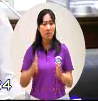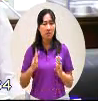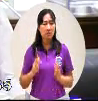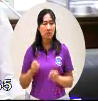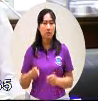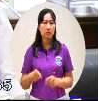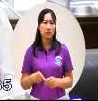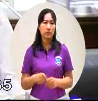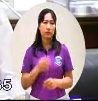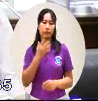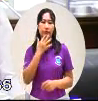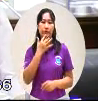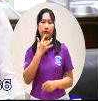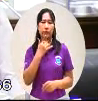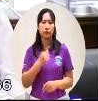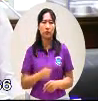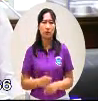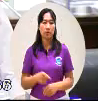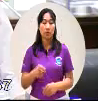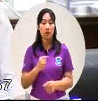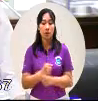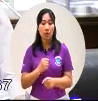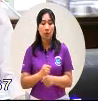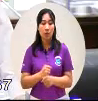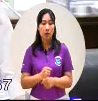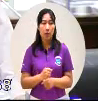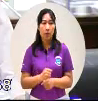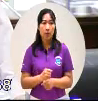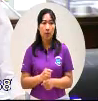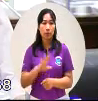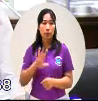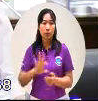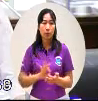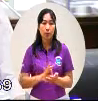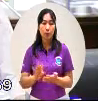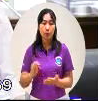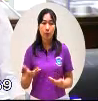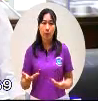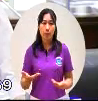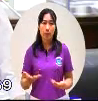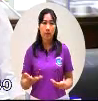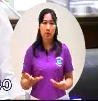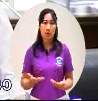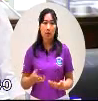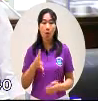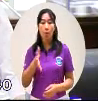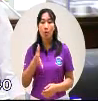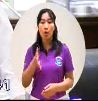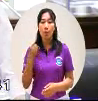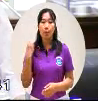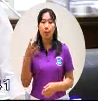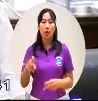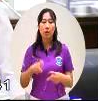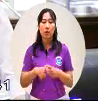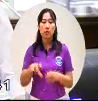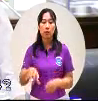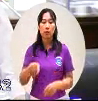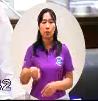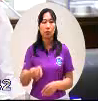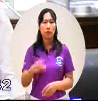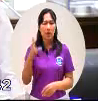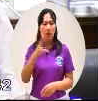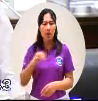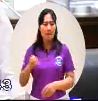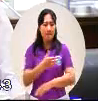哈，有没有效啊？我问一下新工处，这个好像把河水堵住